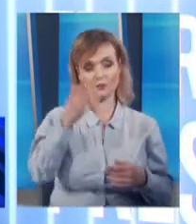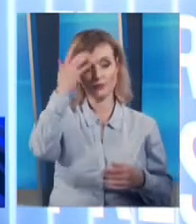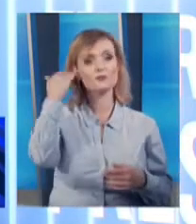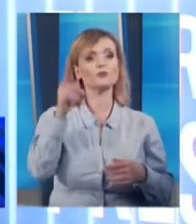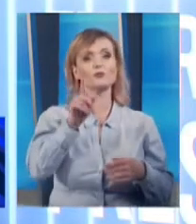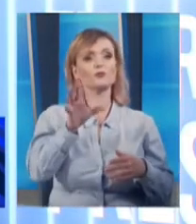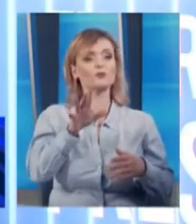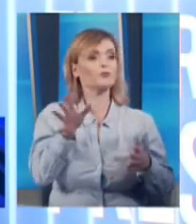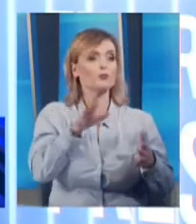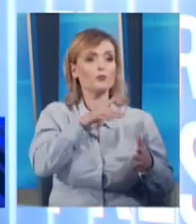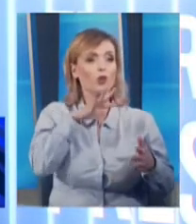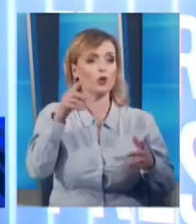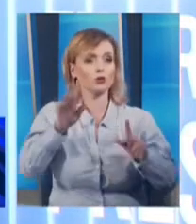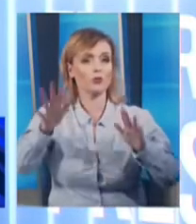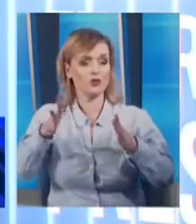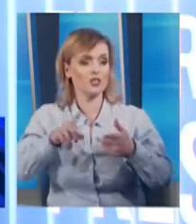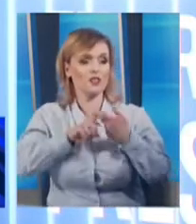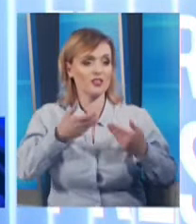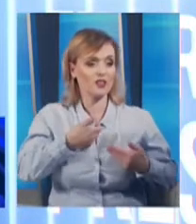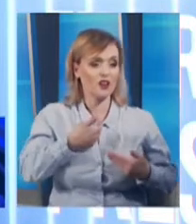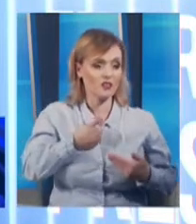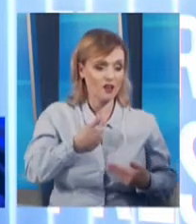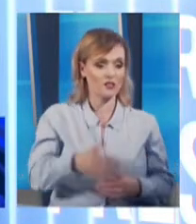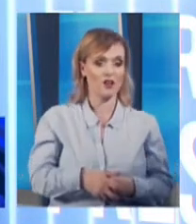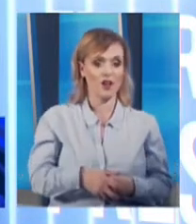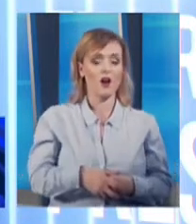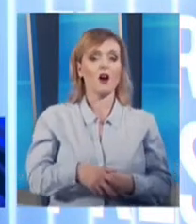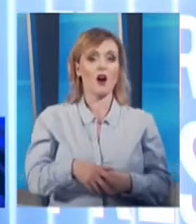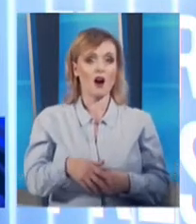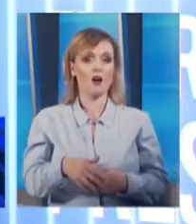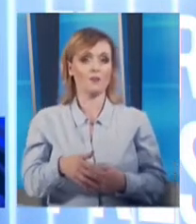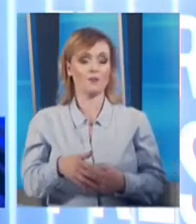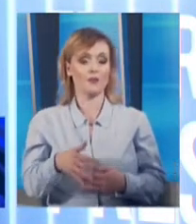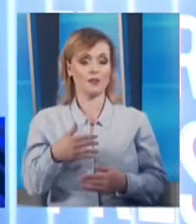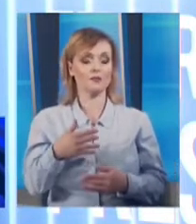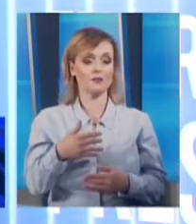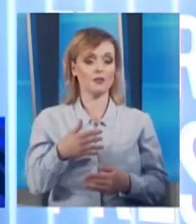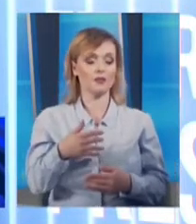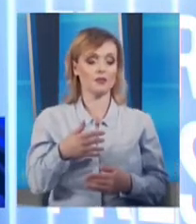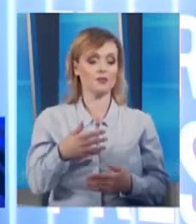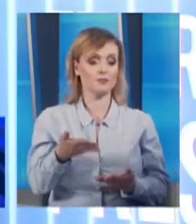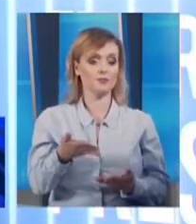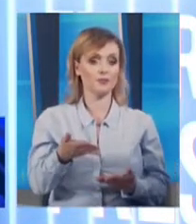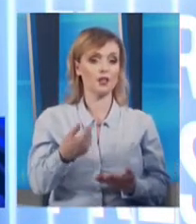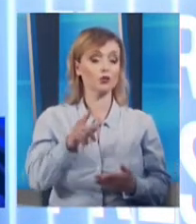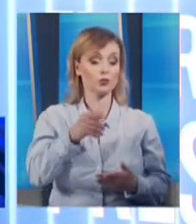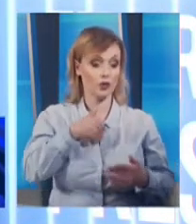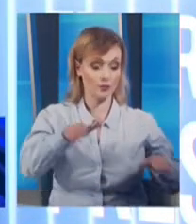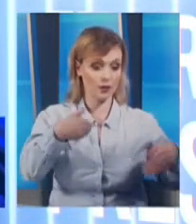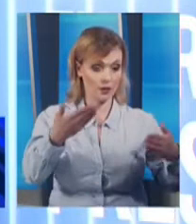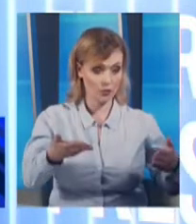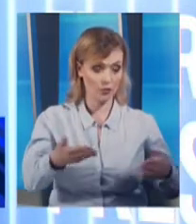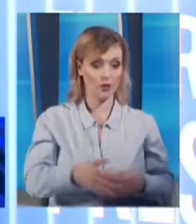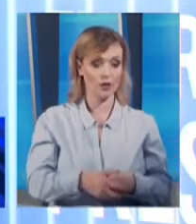noi, ci mai degrabă de niște parteneri de-a noștri, au făcut ca acel guvern să nu cadă. Ceea ce îmi propun eu este ca să